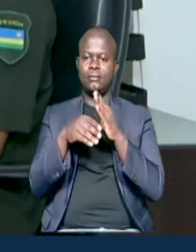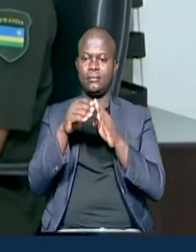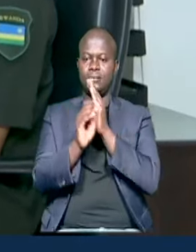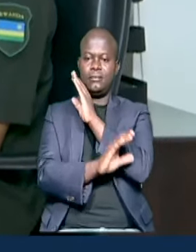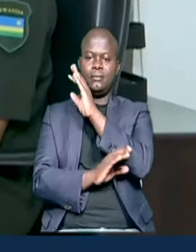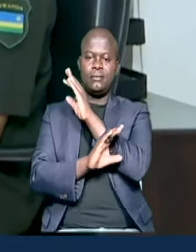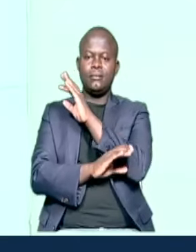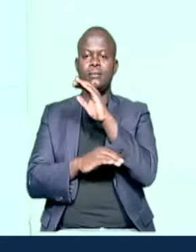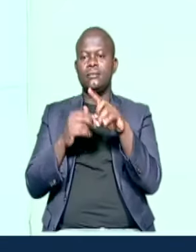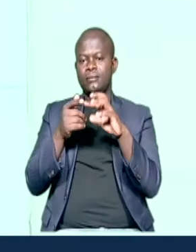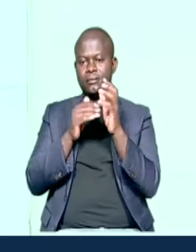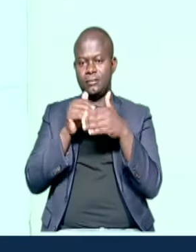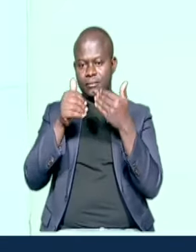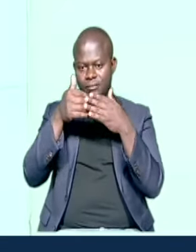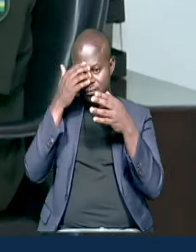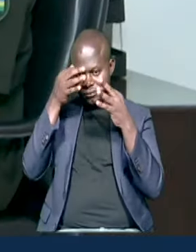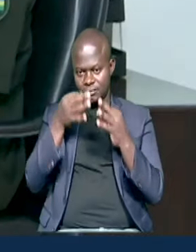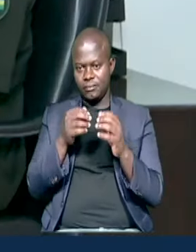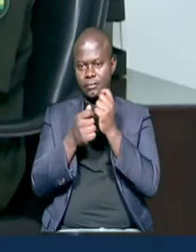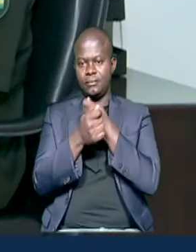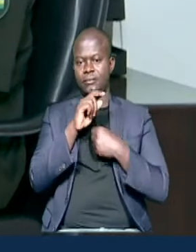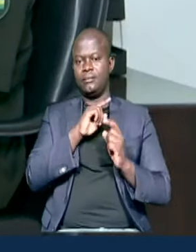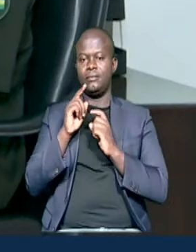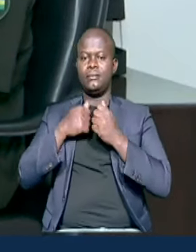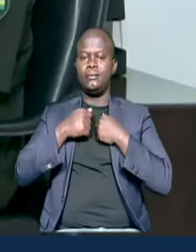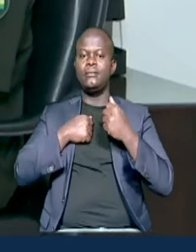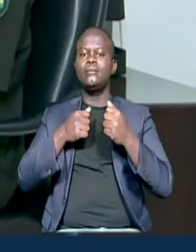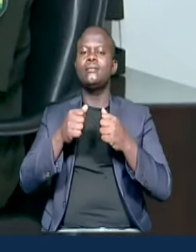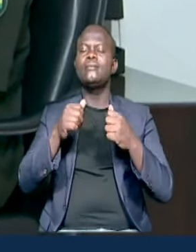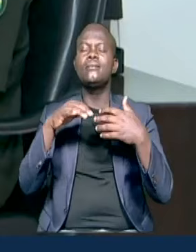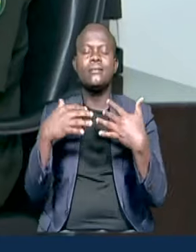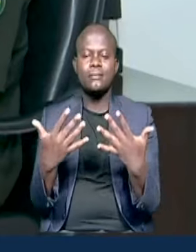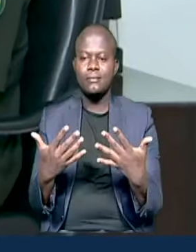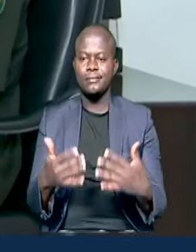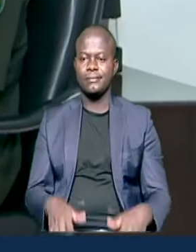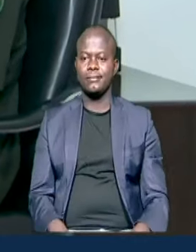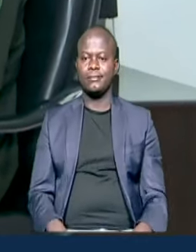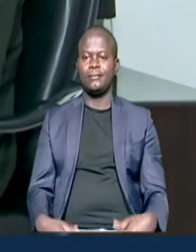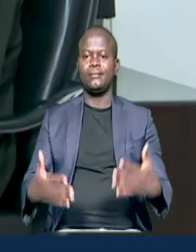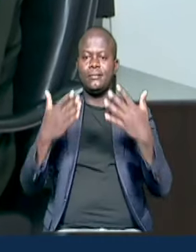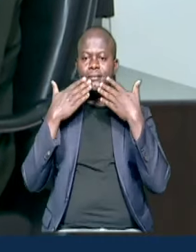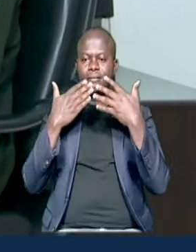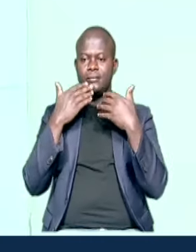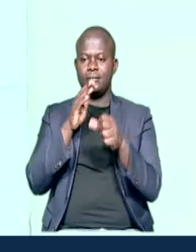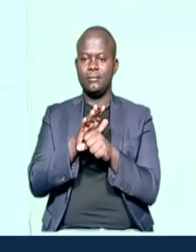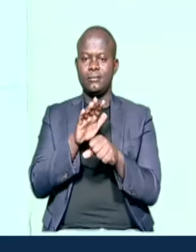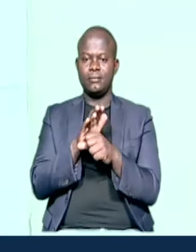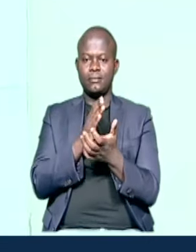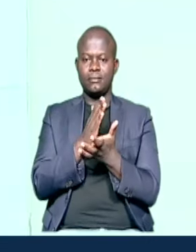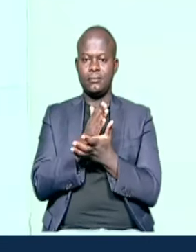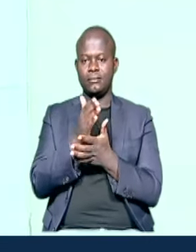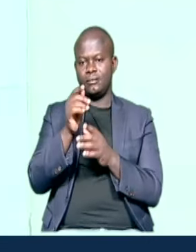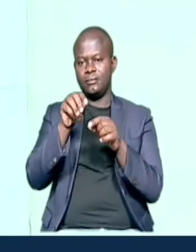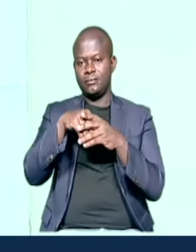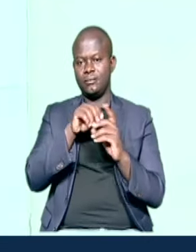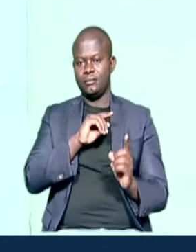gihugu ariko uhitamo w'ingabo y'u Rwanda. Byaje bite? Murakoze cyane Gloria. Ibyo koko kujya mu